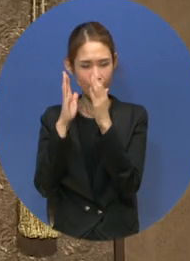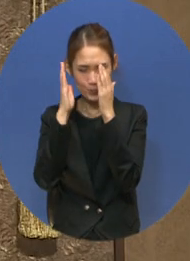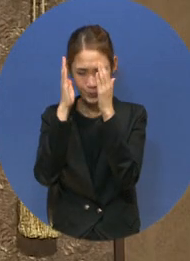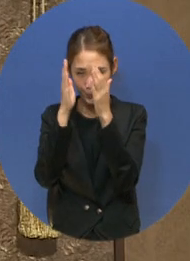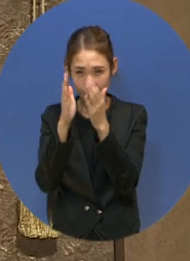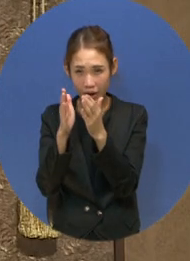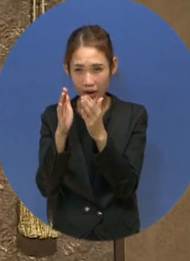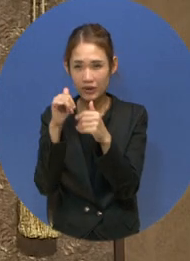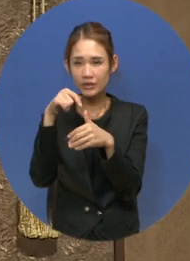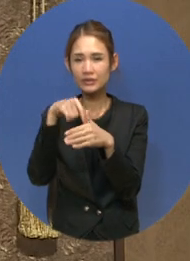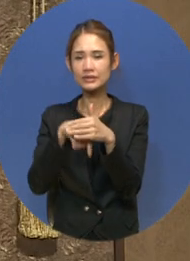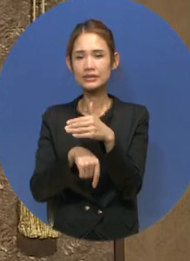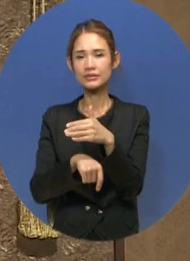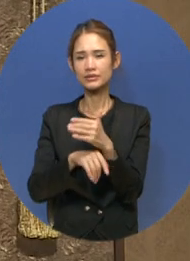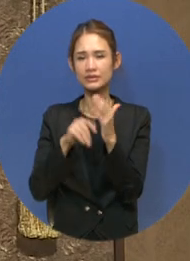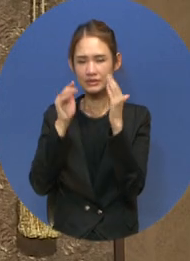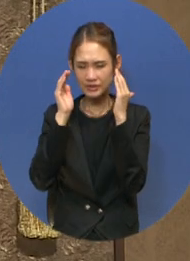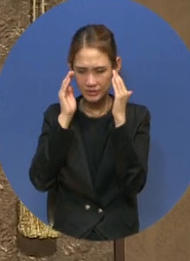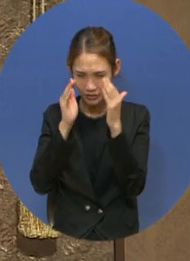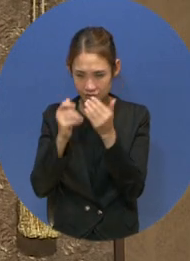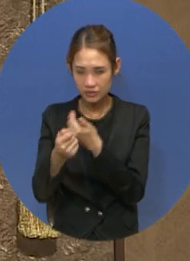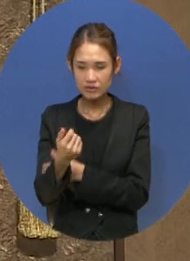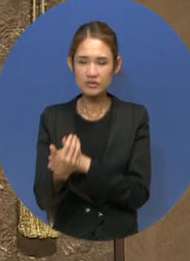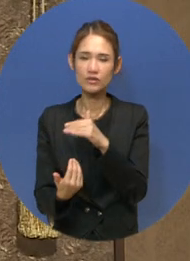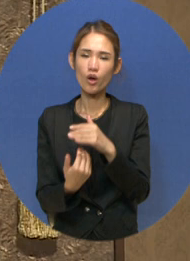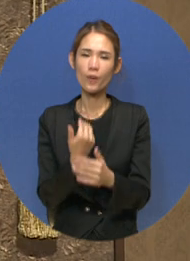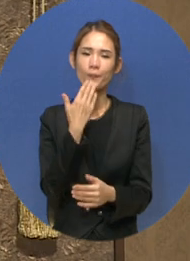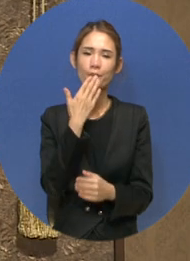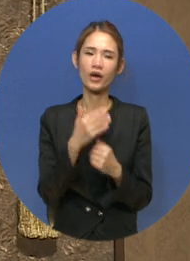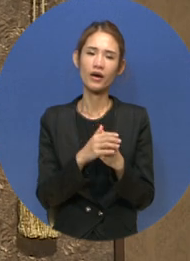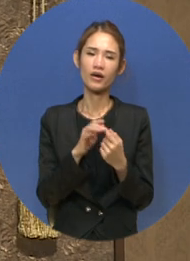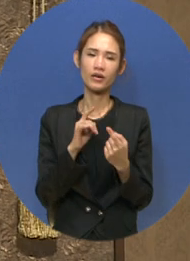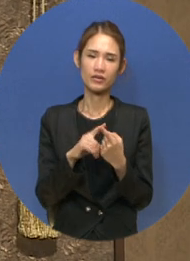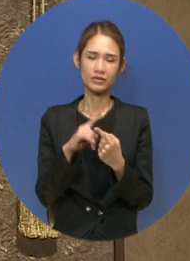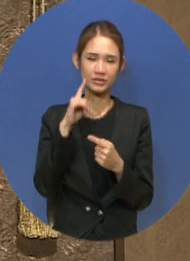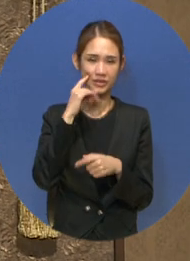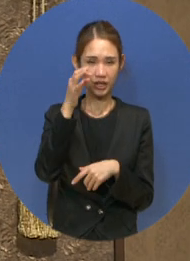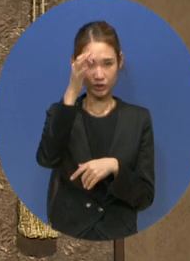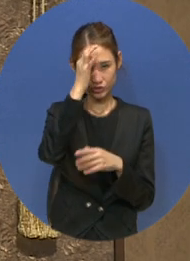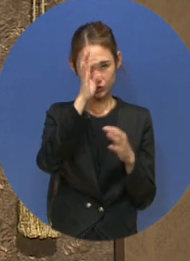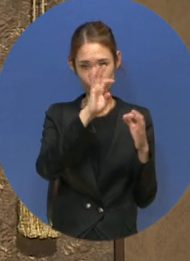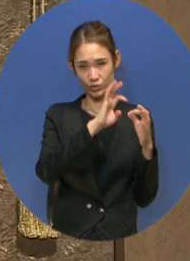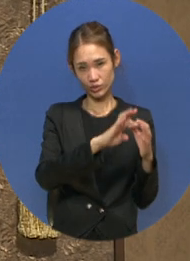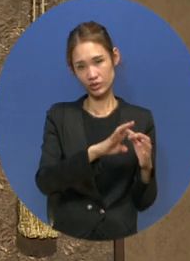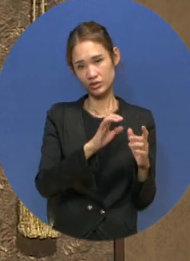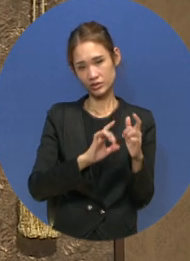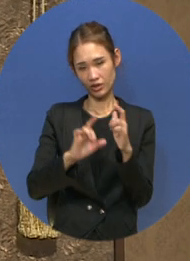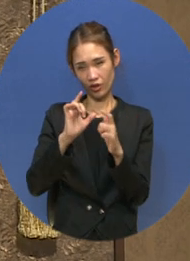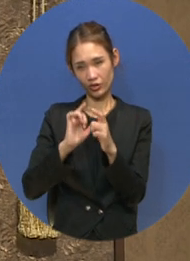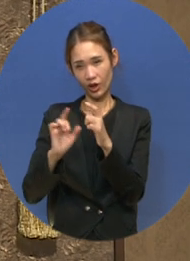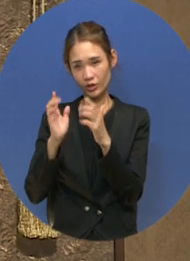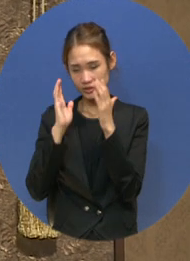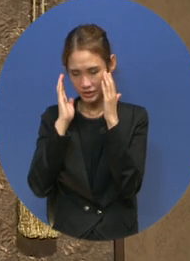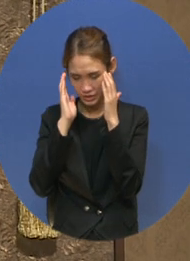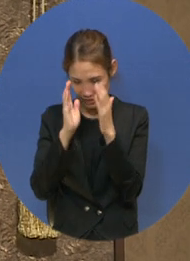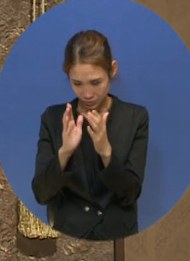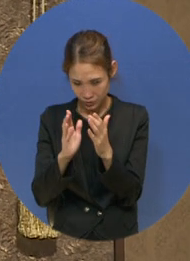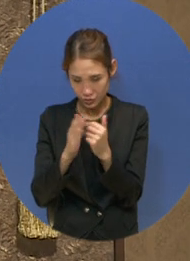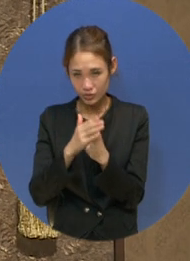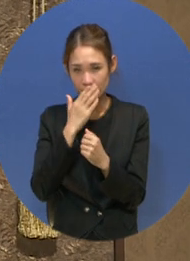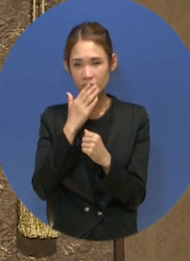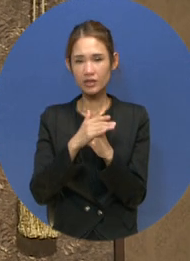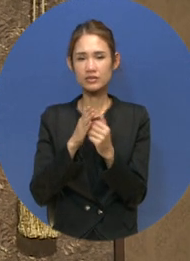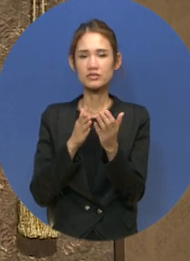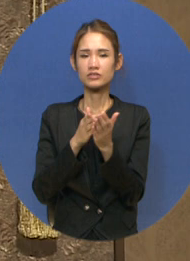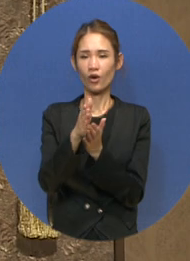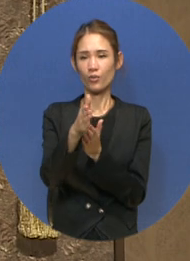굉장히 깊이 있게 집중할 수 있는 능력이 있기 때문에 예술 쪽에 대한 부분에서는 훨씬 더 집중화되고 전문화될